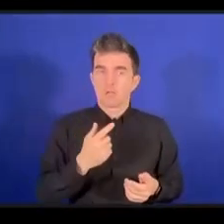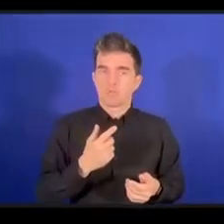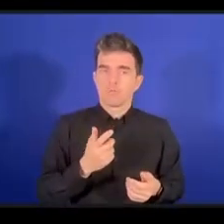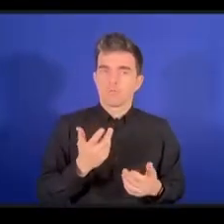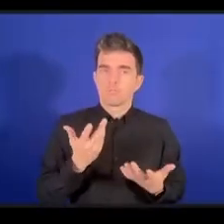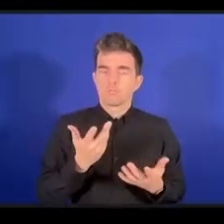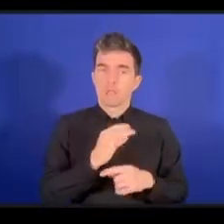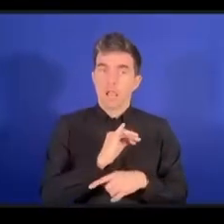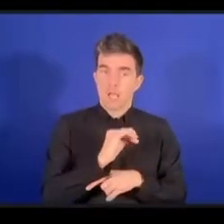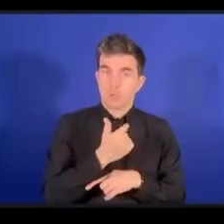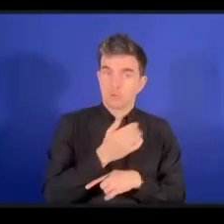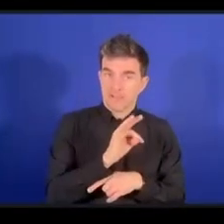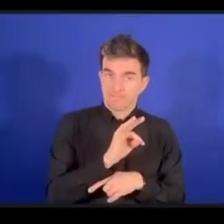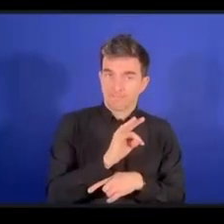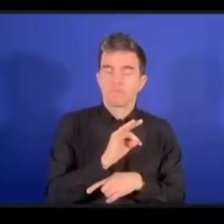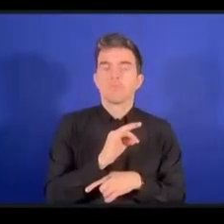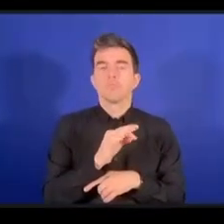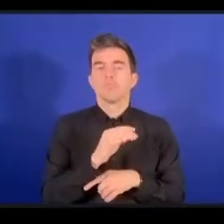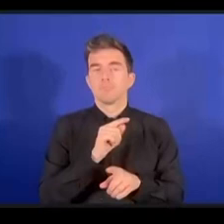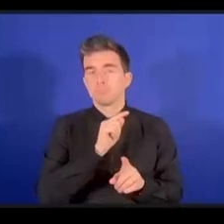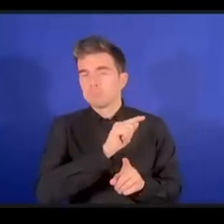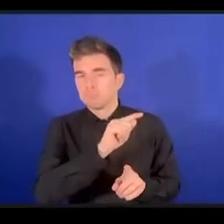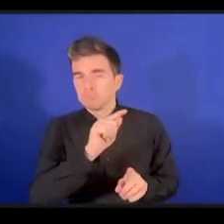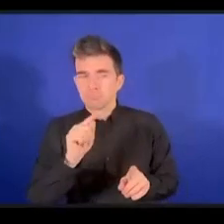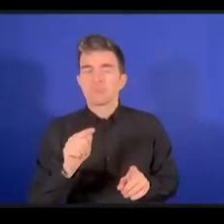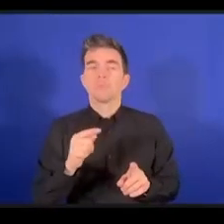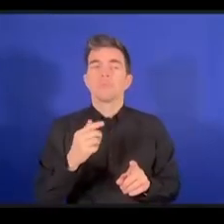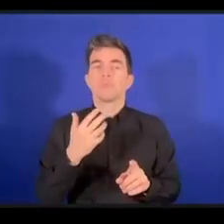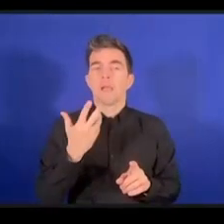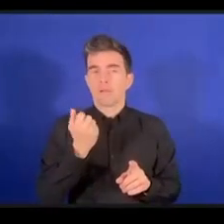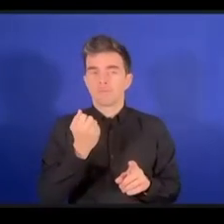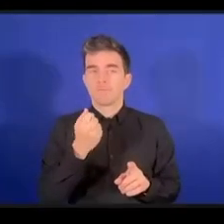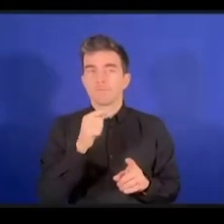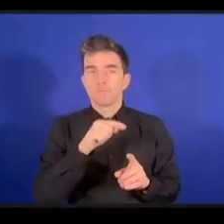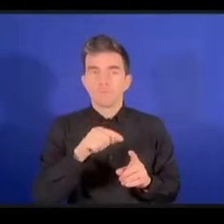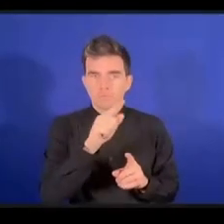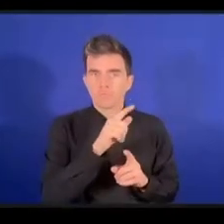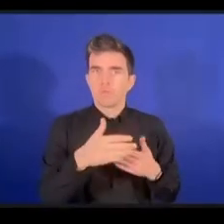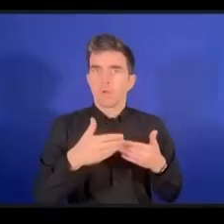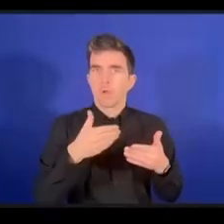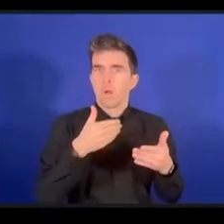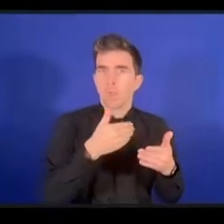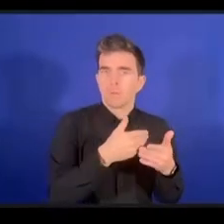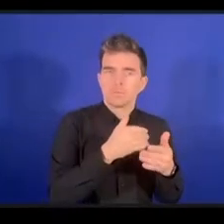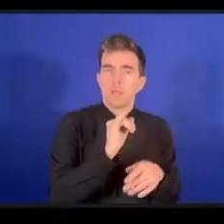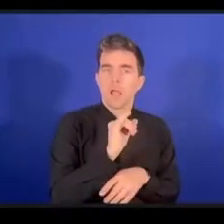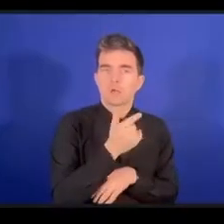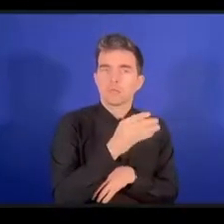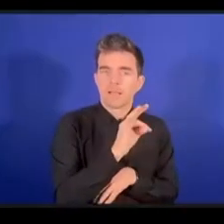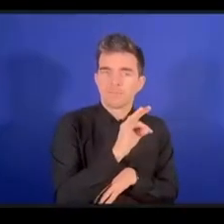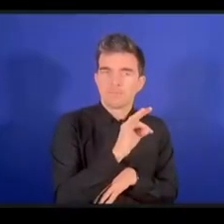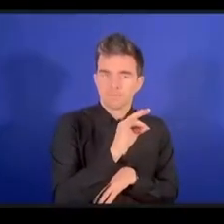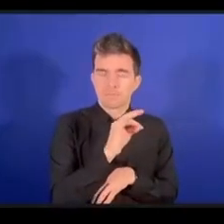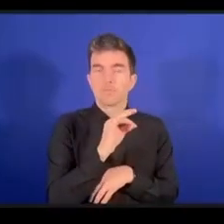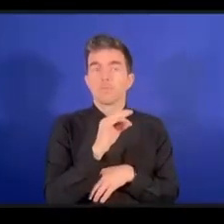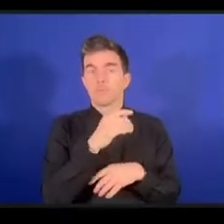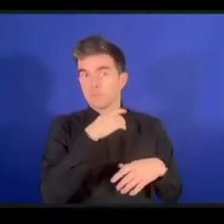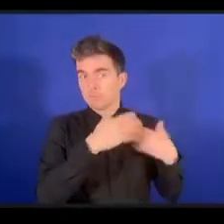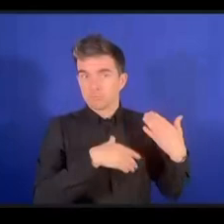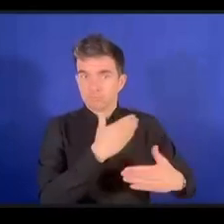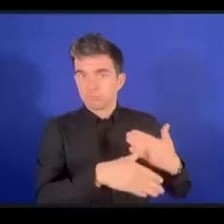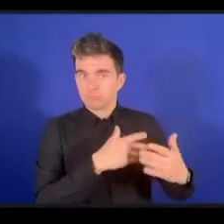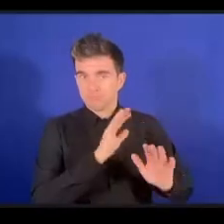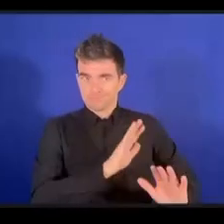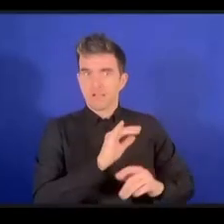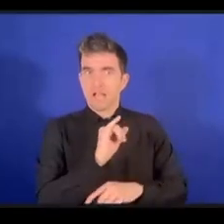领域方面，他们可能从 IGF 一开始他就没怎么参与进来，